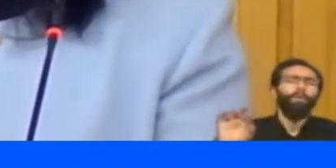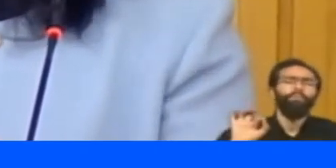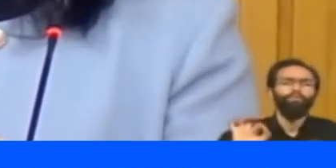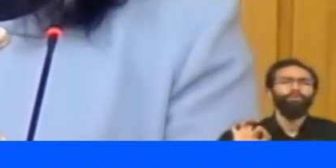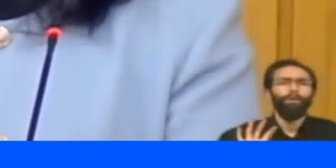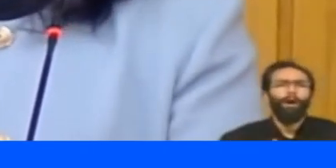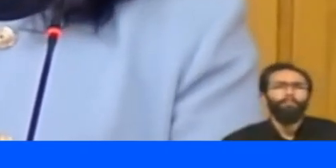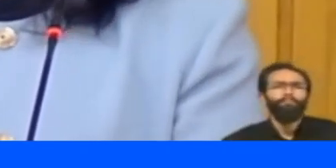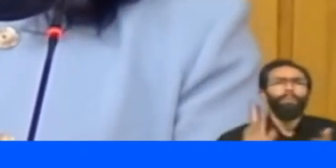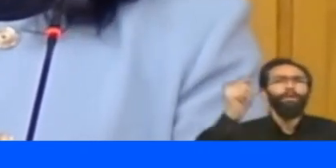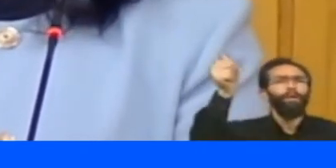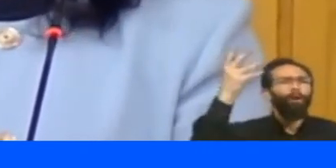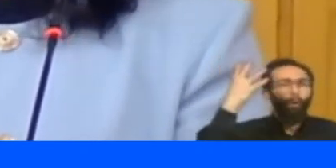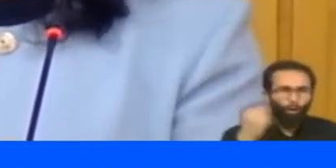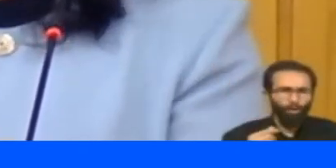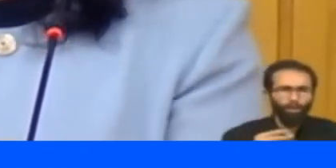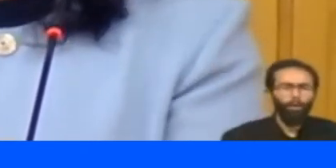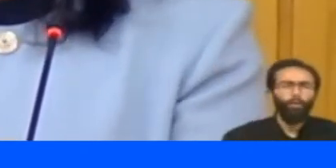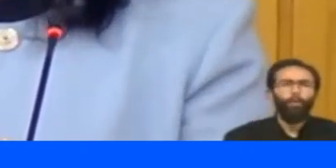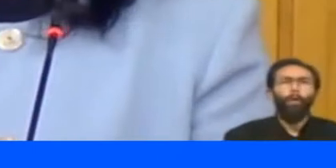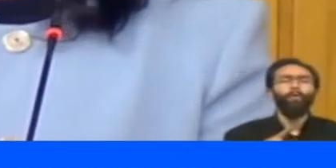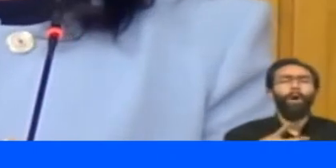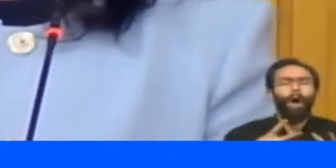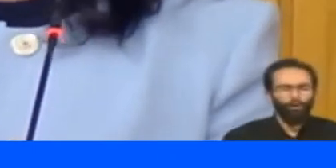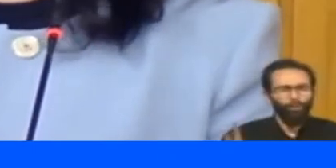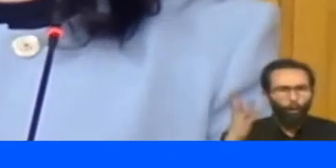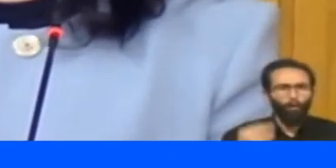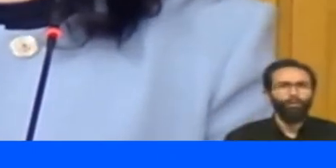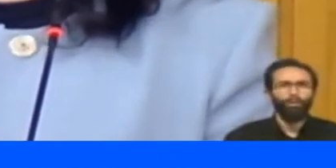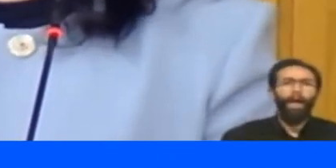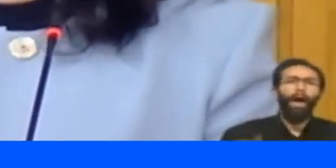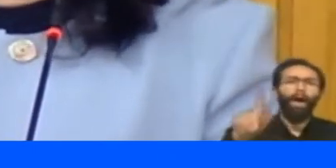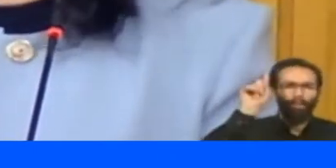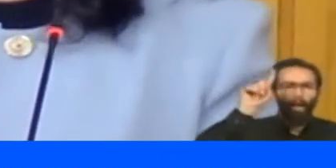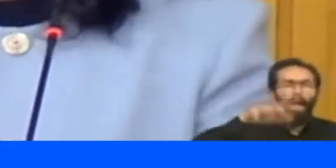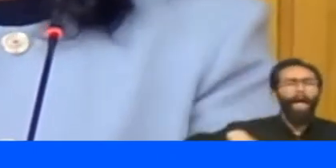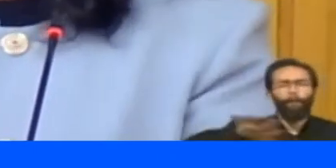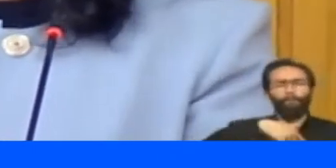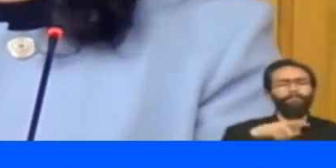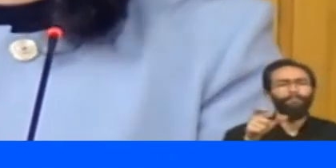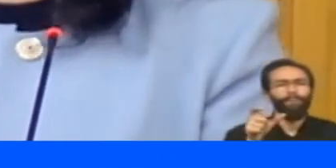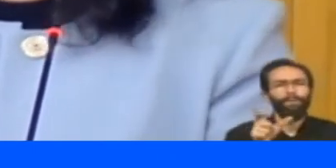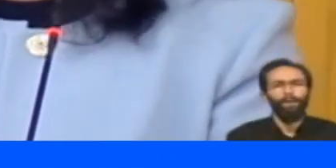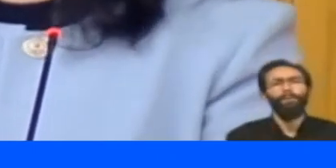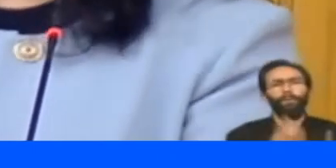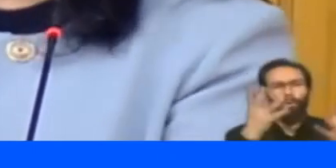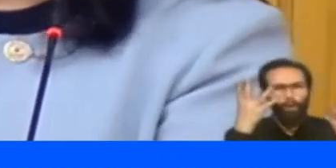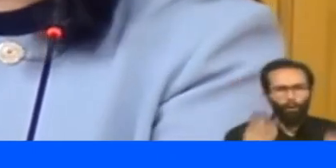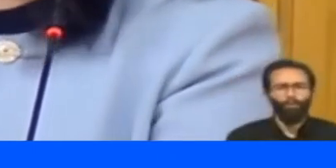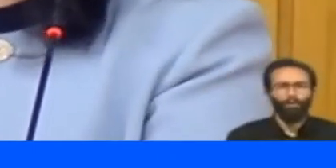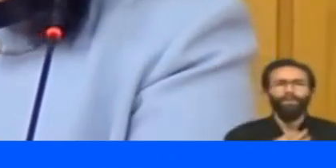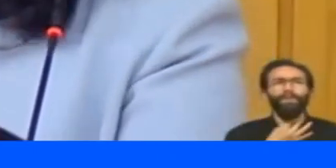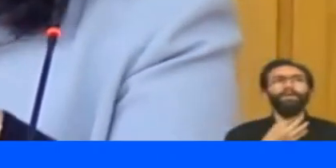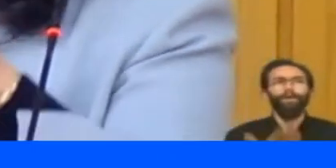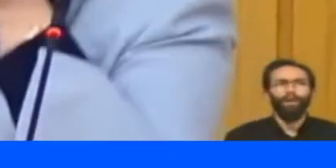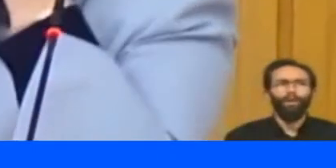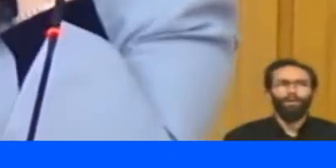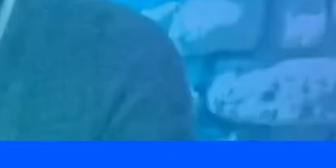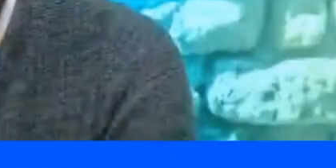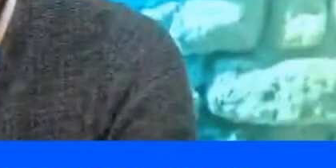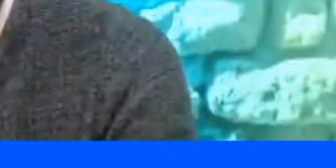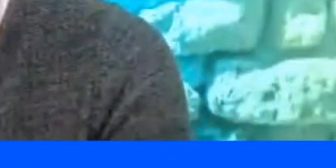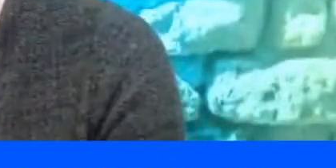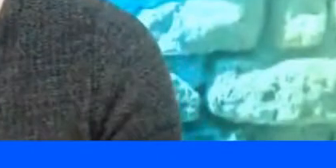arkadaşlar. Yolunuz ve yolumuz açık olsun. Hızır hepimizin yoldaşı olsun. Teşekkür ediyorum.